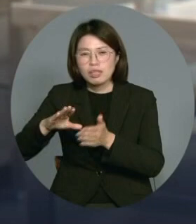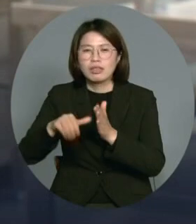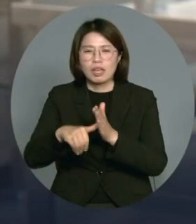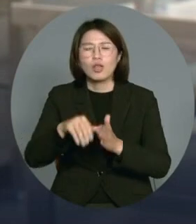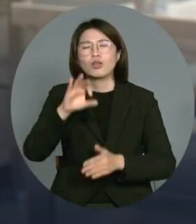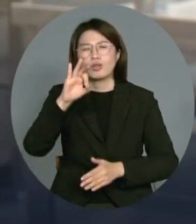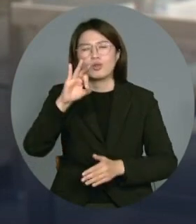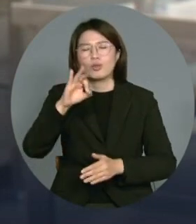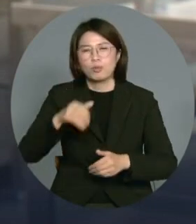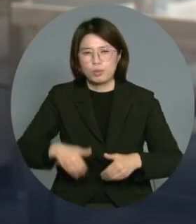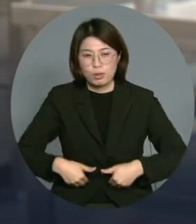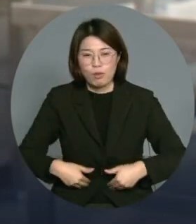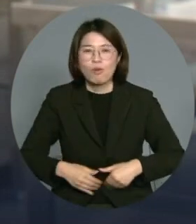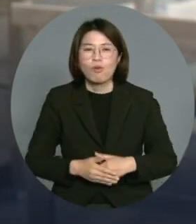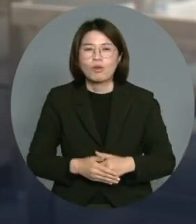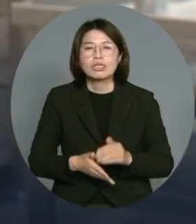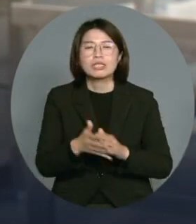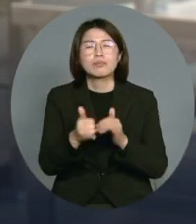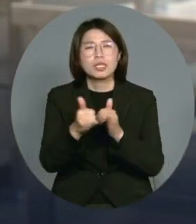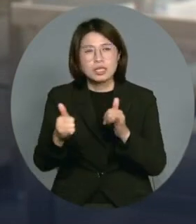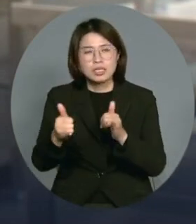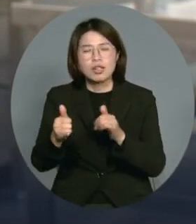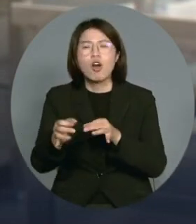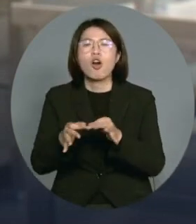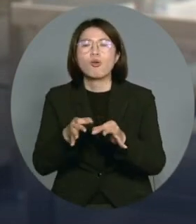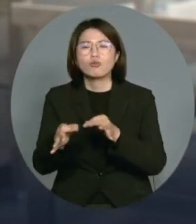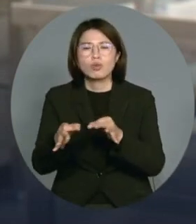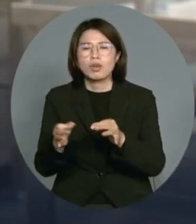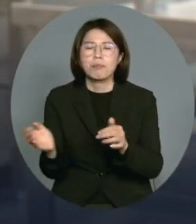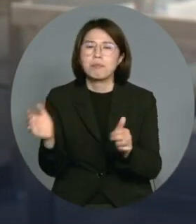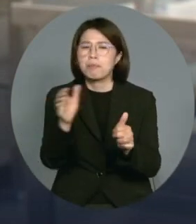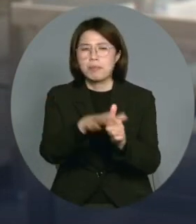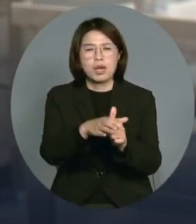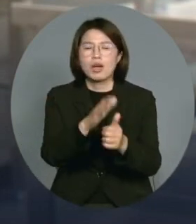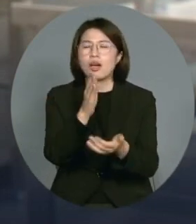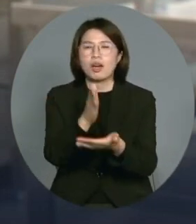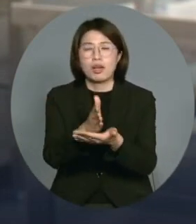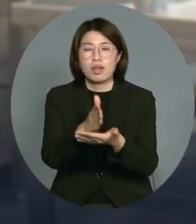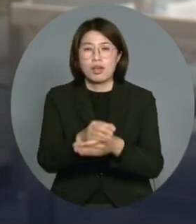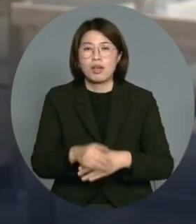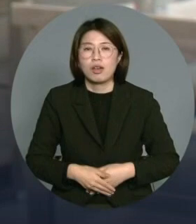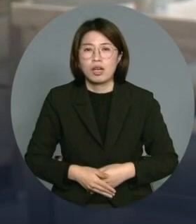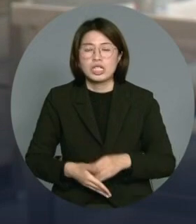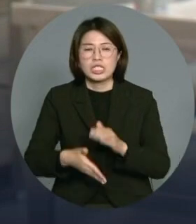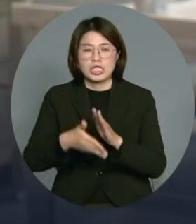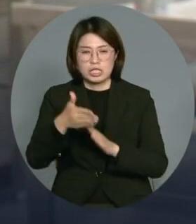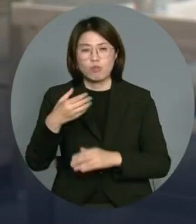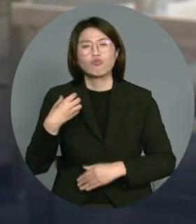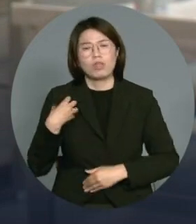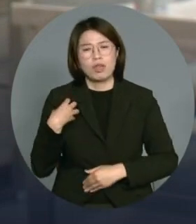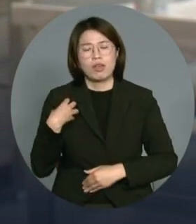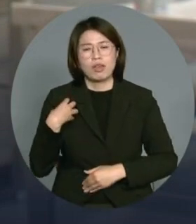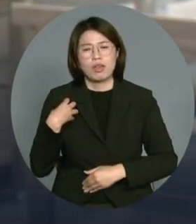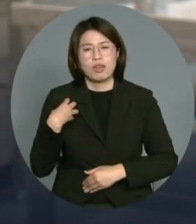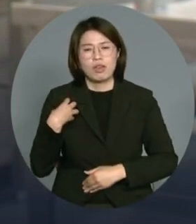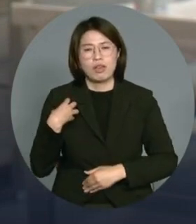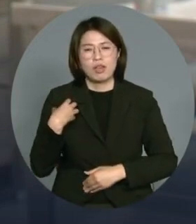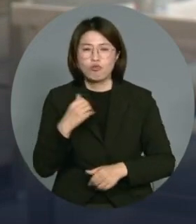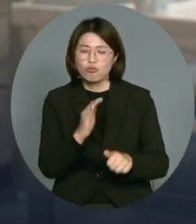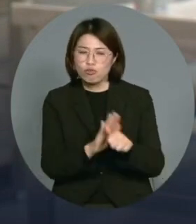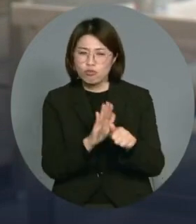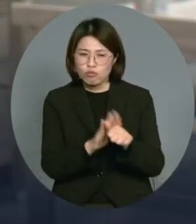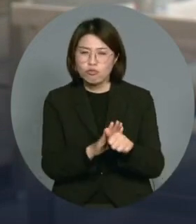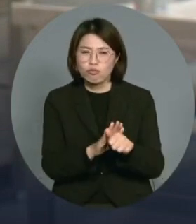발생하는데 이것을 시민들이나 아니면 뭐 업주들한테 전가하지 말고 시에서 예산을 마련해서 적극적으로